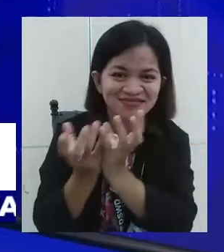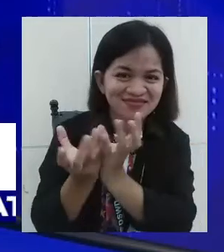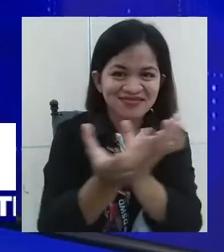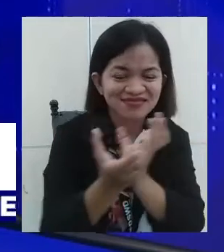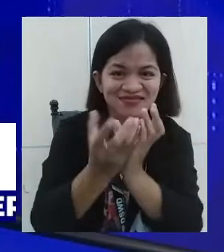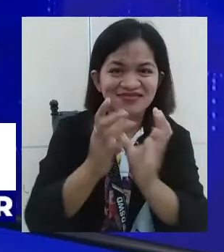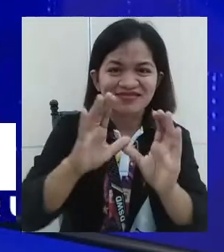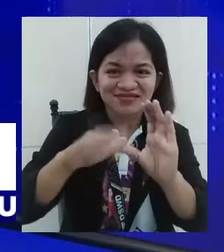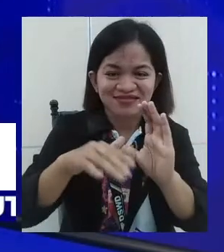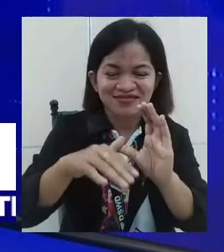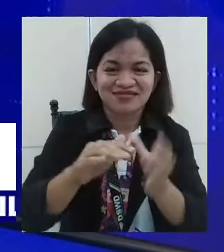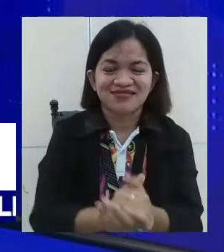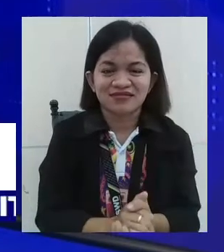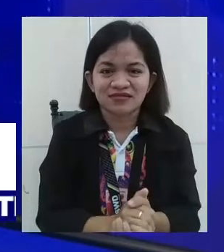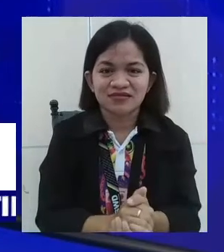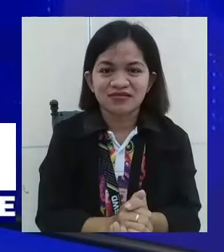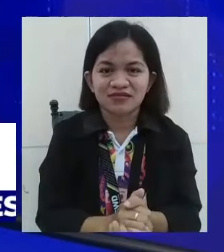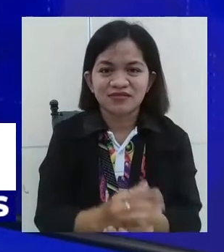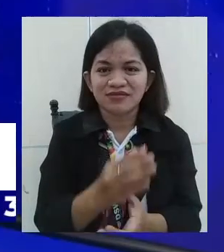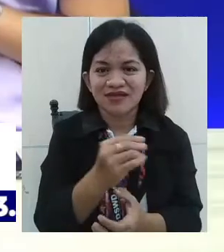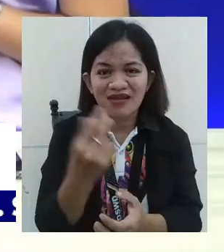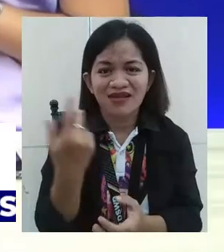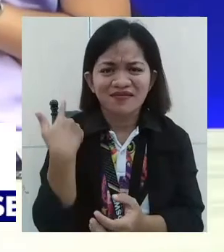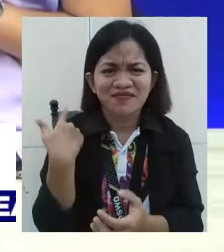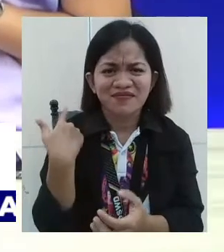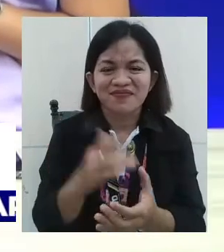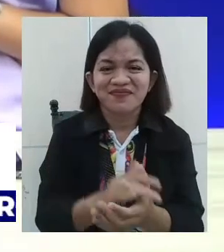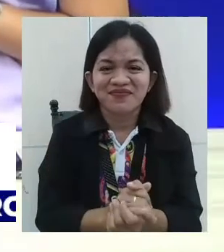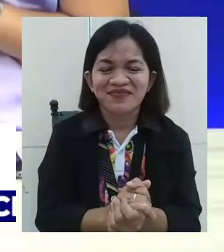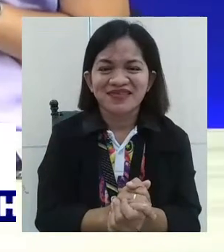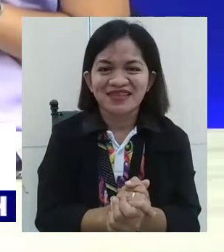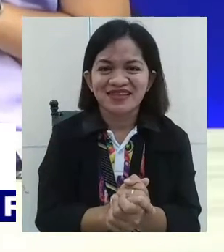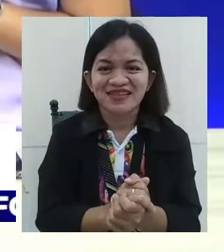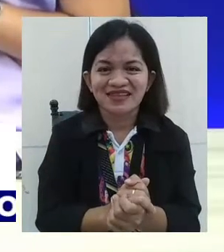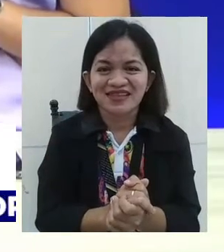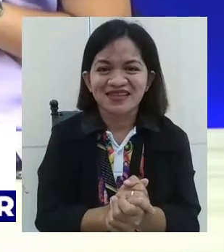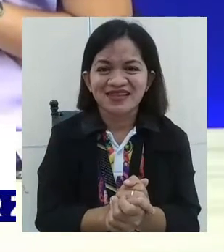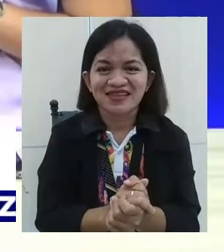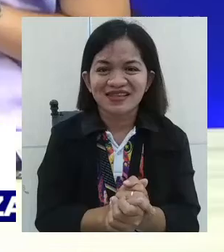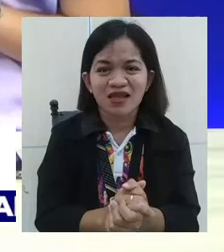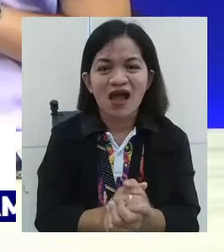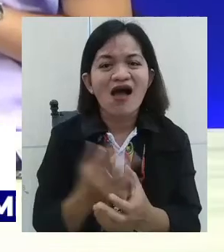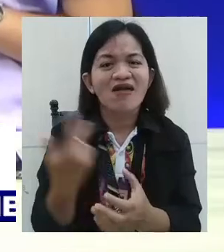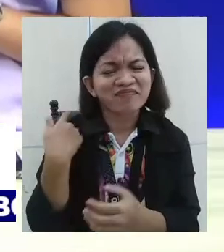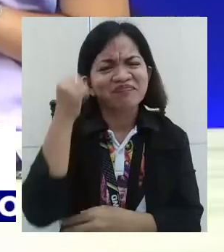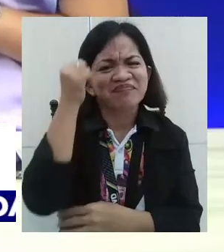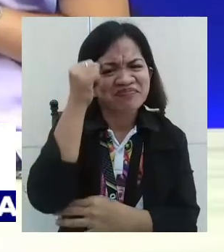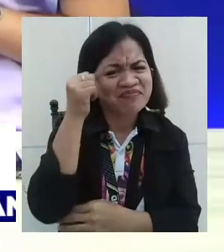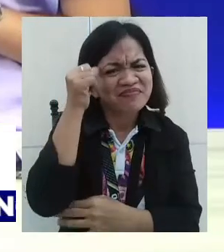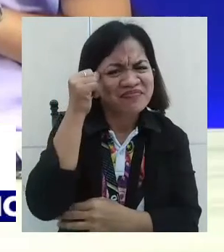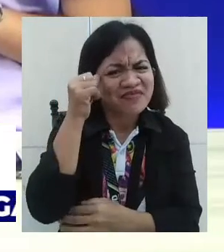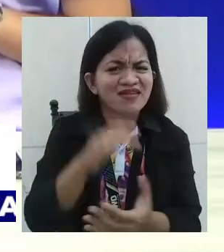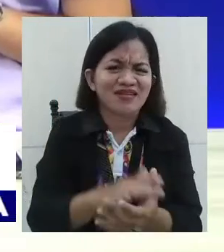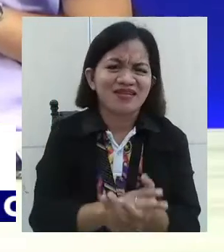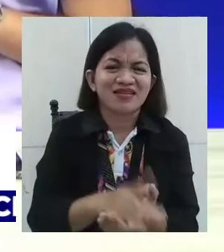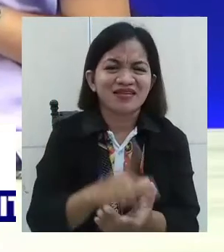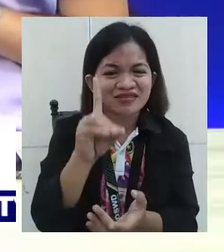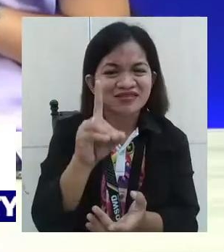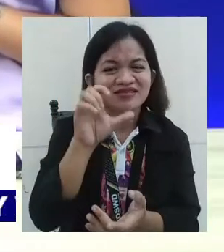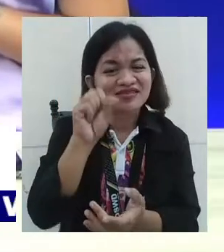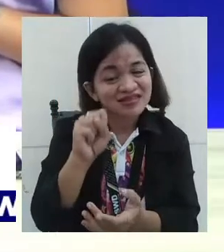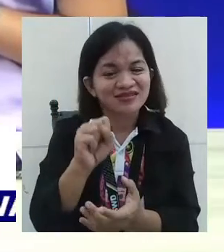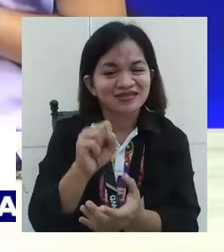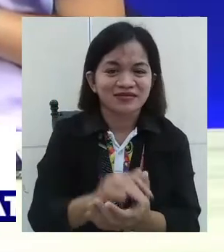dyan, samot-sari ang nandiyan. Alam mo, yes, may mga persons with autism, persons with Down syndrome, persons with